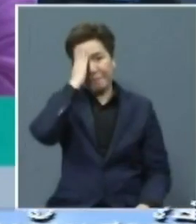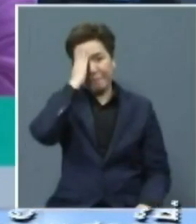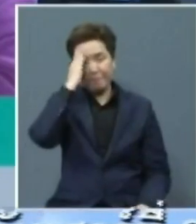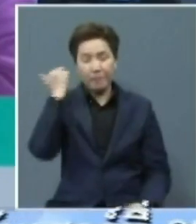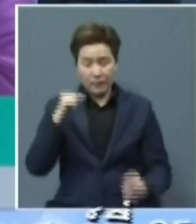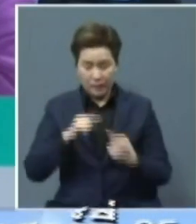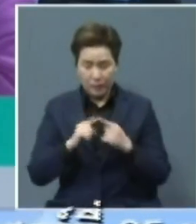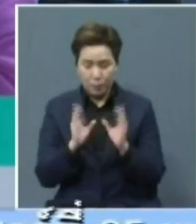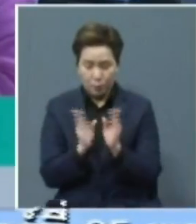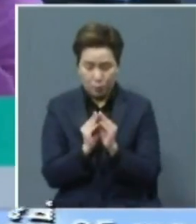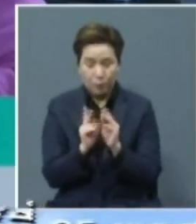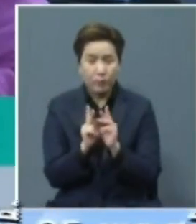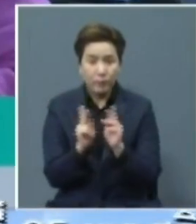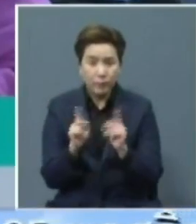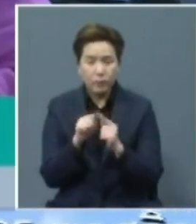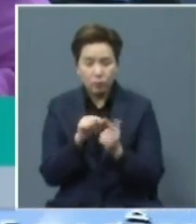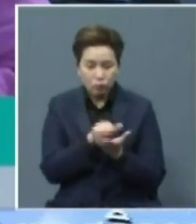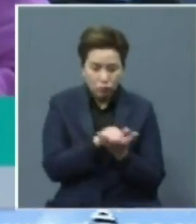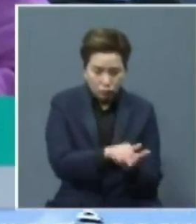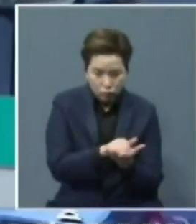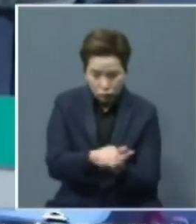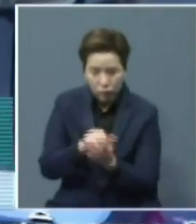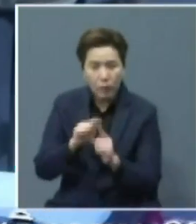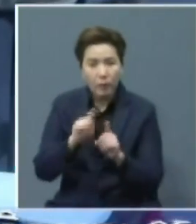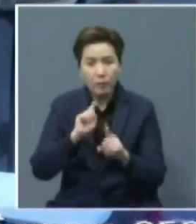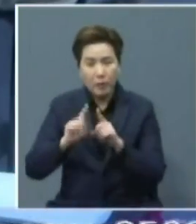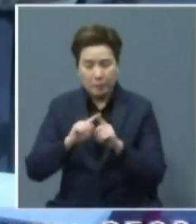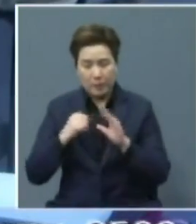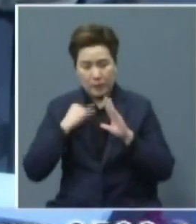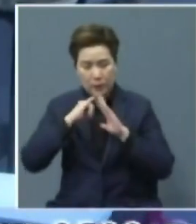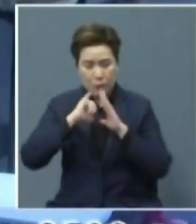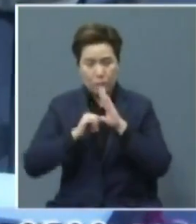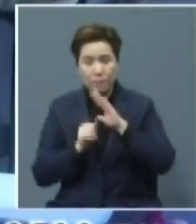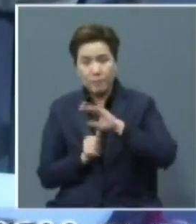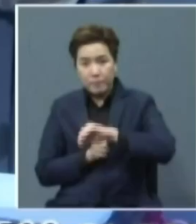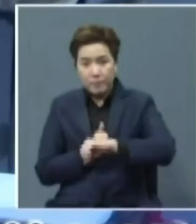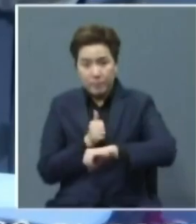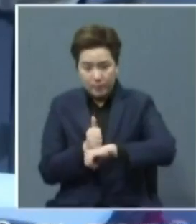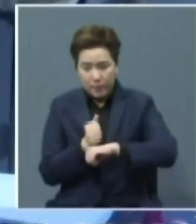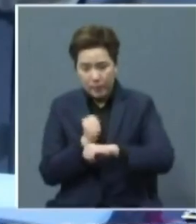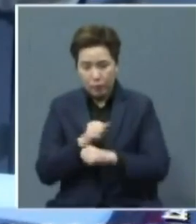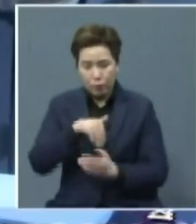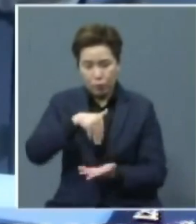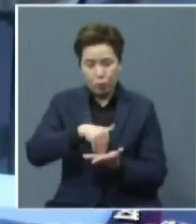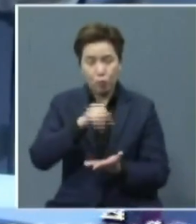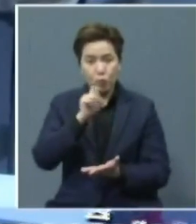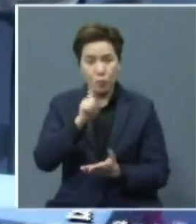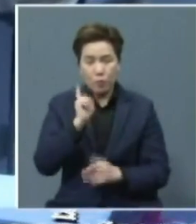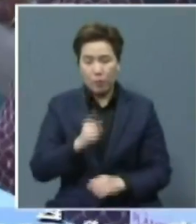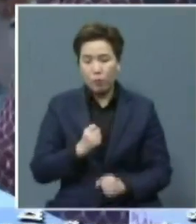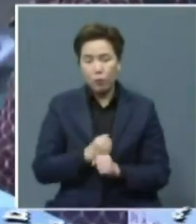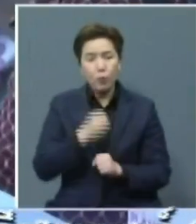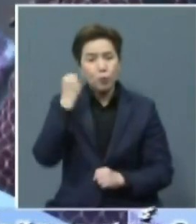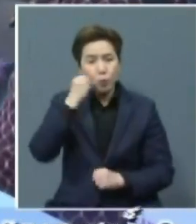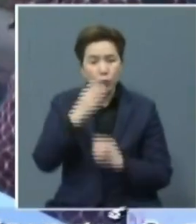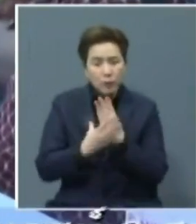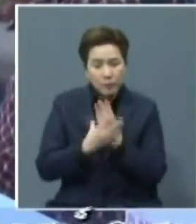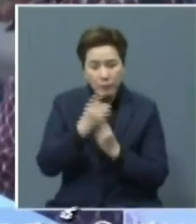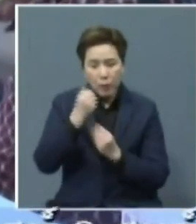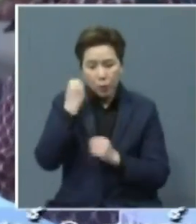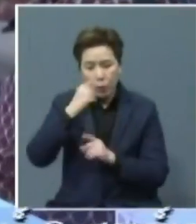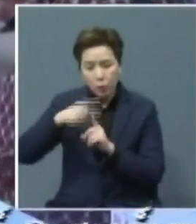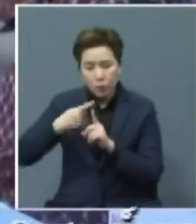ทั้งกำหนดให้มีการประชุมคณะกรรมการอำนวยการซึ่งมีผู้ว่าราชการจังหวัดเป็นผู้อำนวยการศูนย์เป็นประจำทุกสัปดาห์หรือทุ